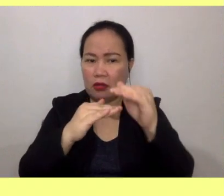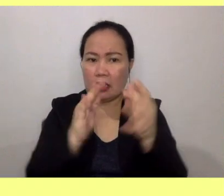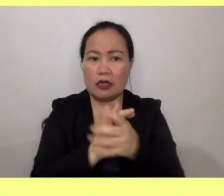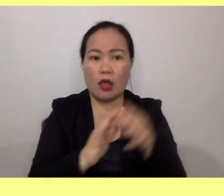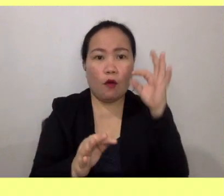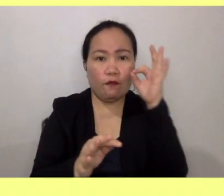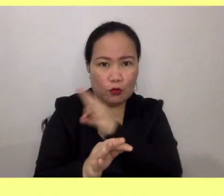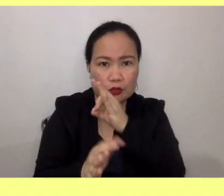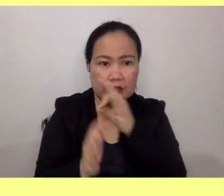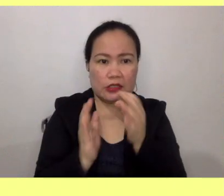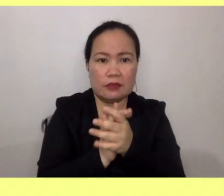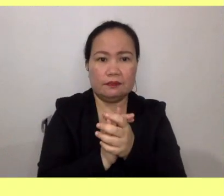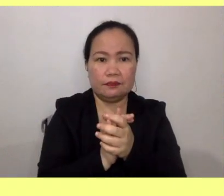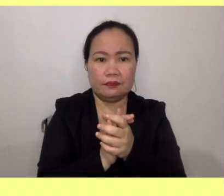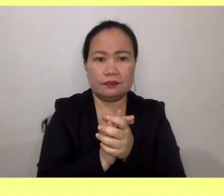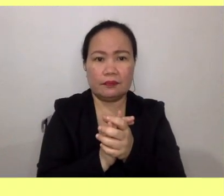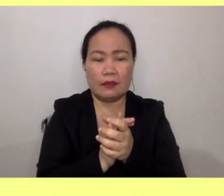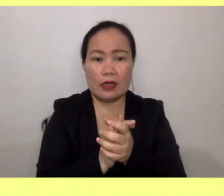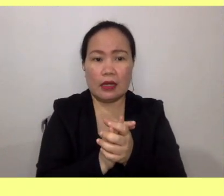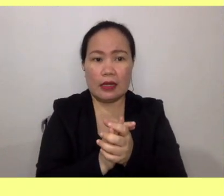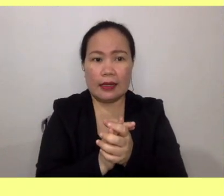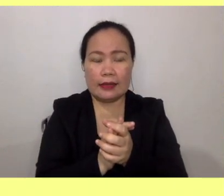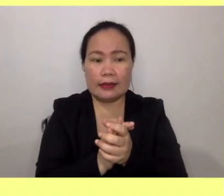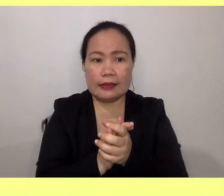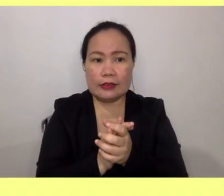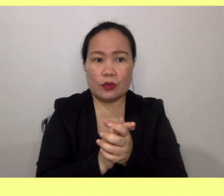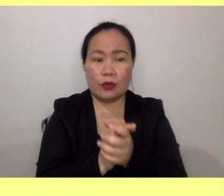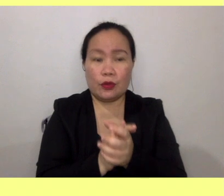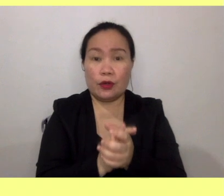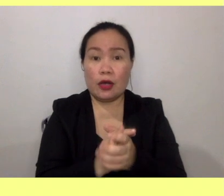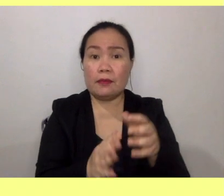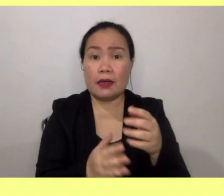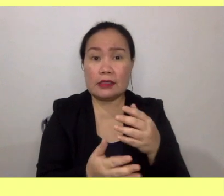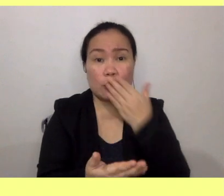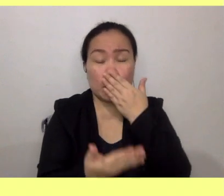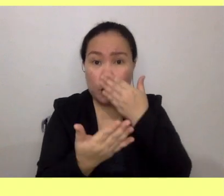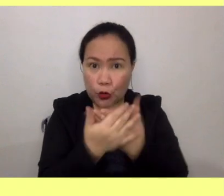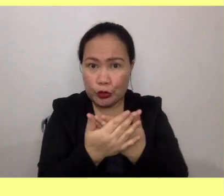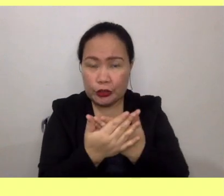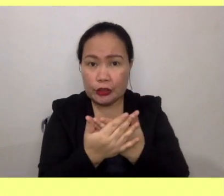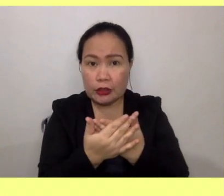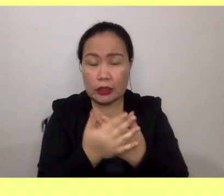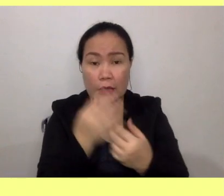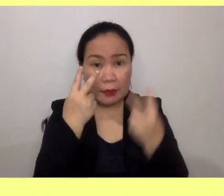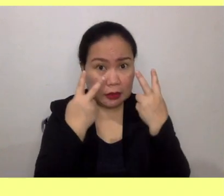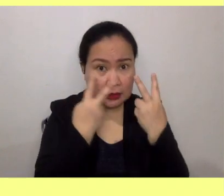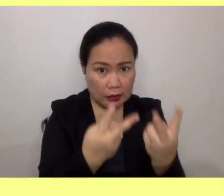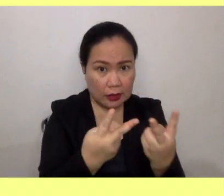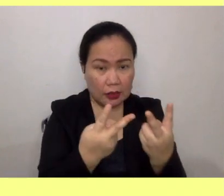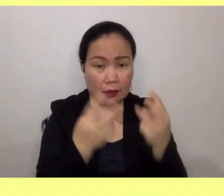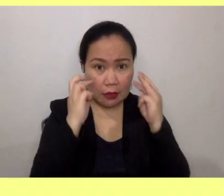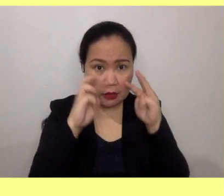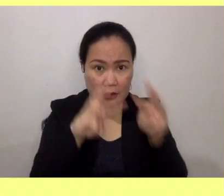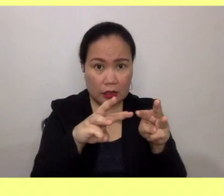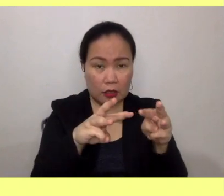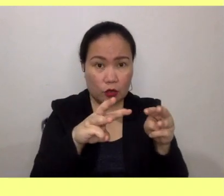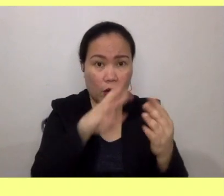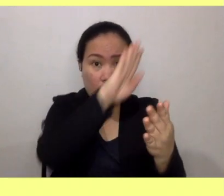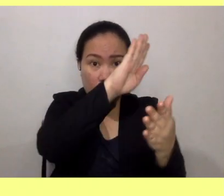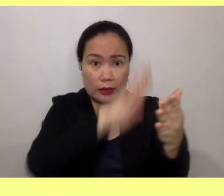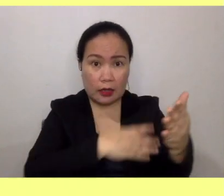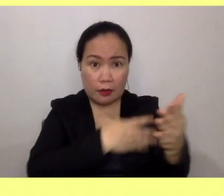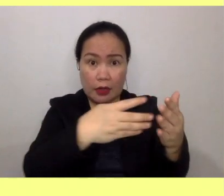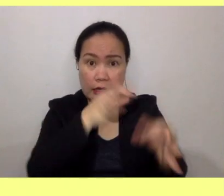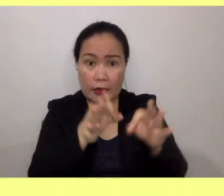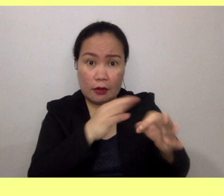as you can see, sa graph nakikita mo, kaya mas maganda, mas okay na i-graph natin siya. Okay? Makikita mo kagad kung